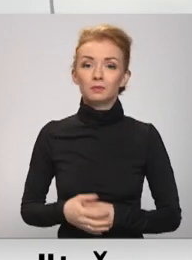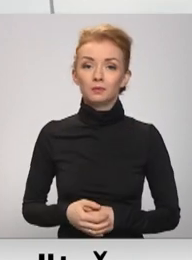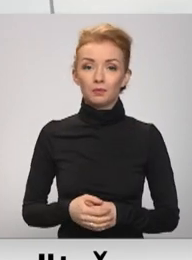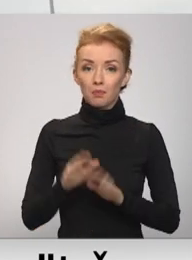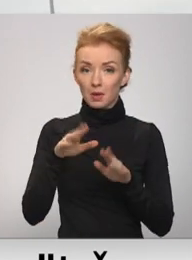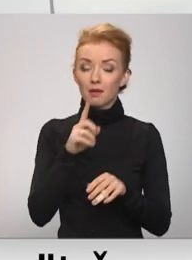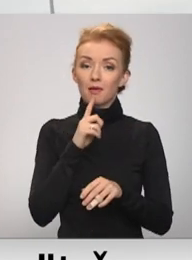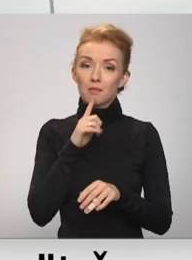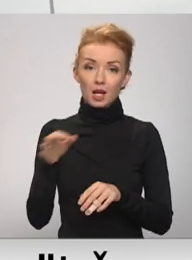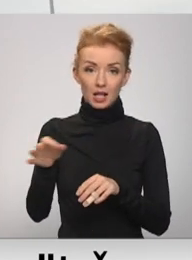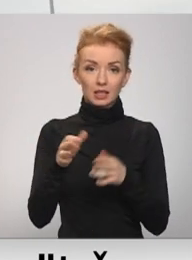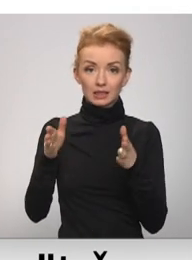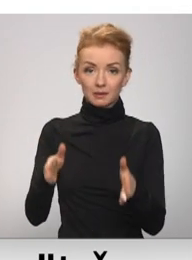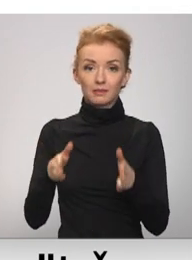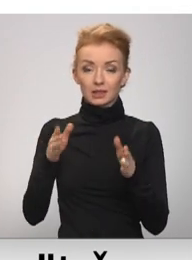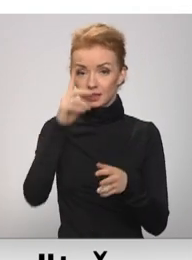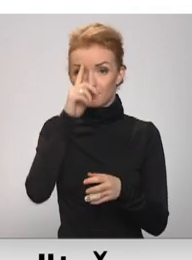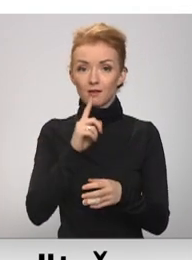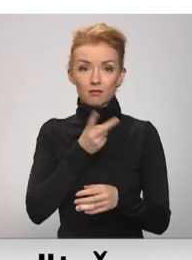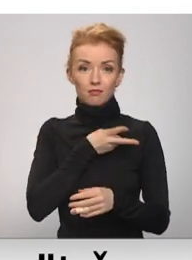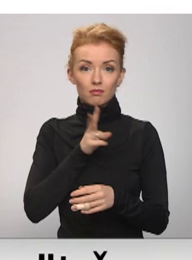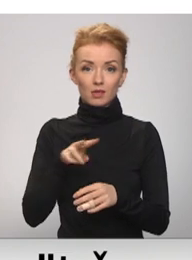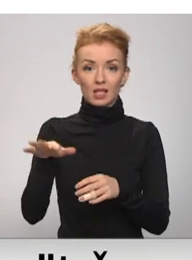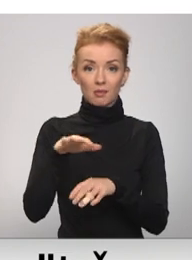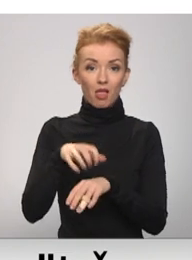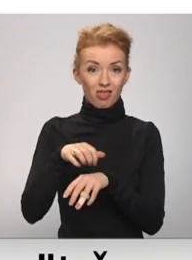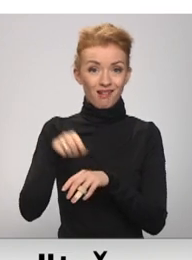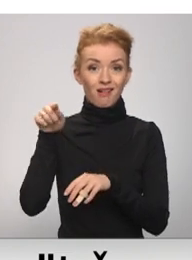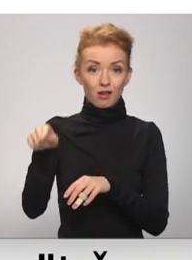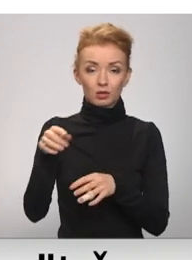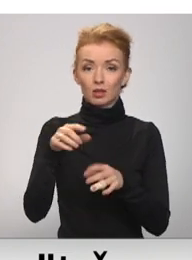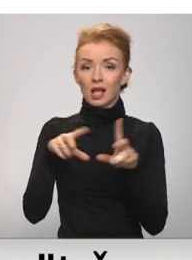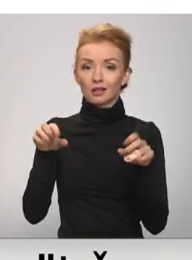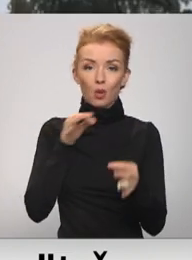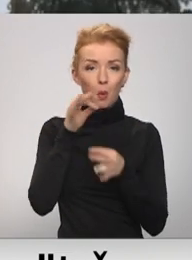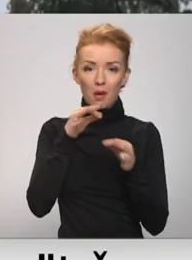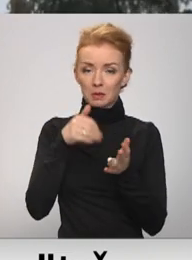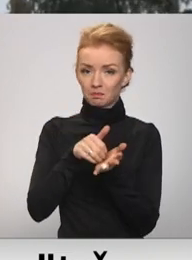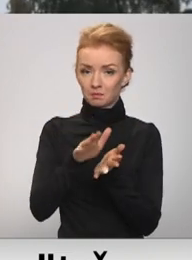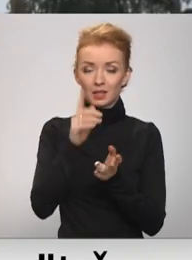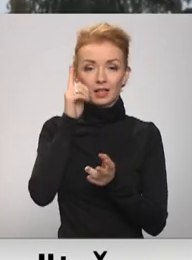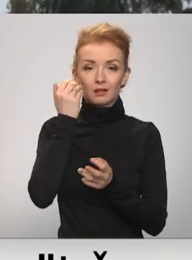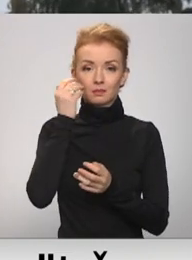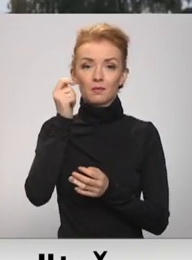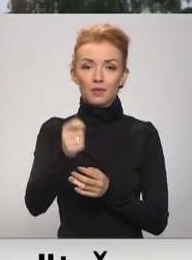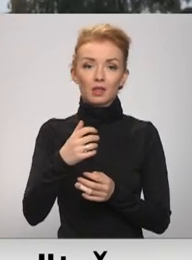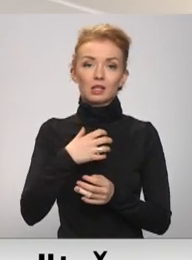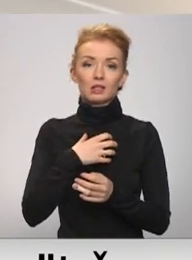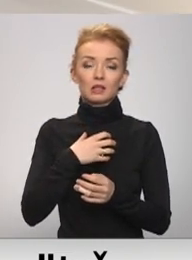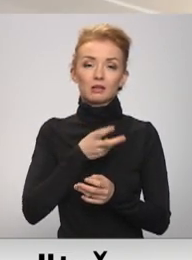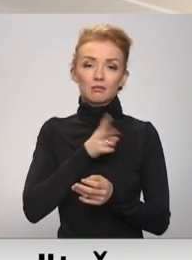Par Liepājas reģionālajā slimnīcā svētdien mirušo ģimenes ārstu iestādu komentārs sniegt atsakās tikai nosauc nāves